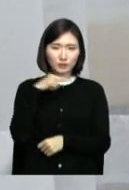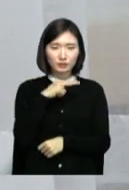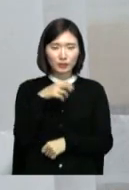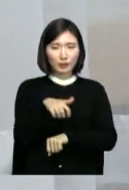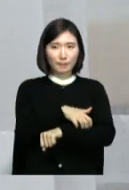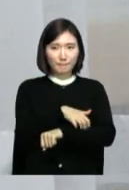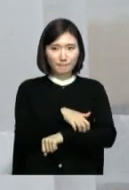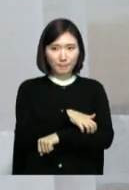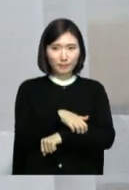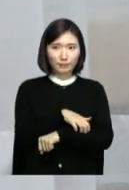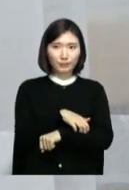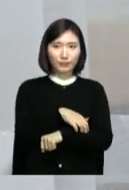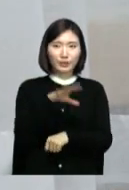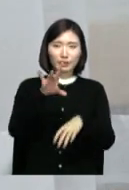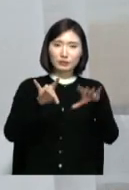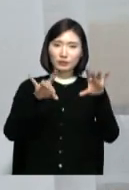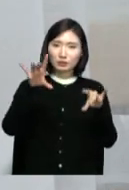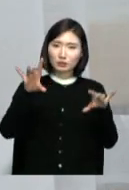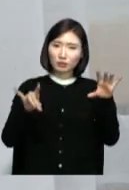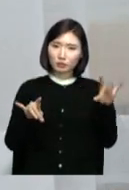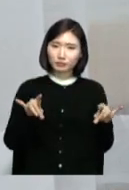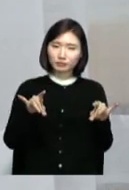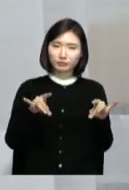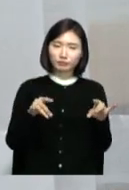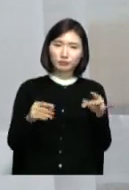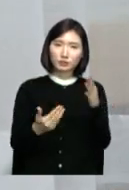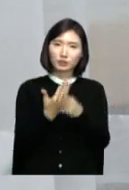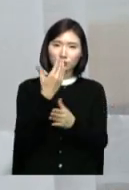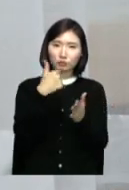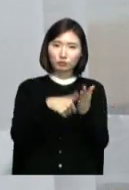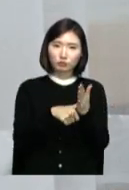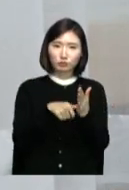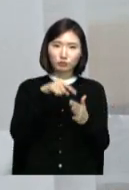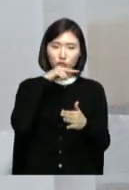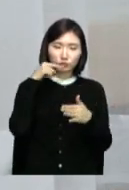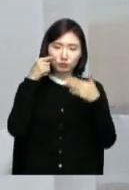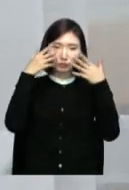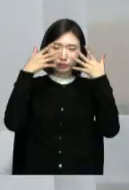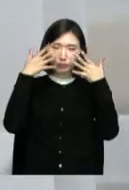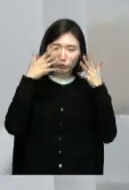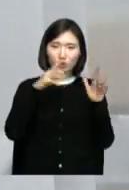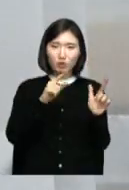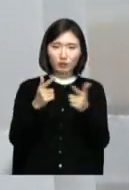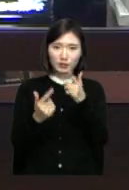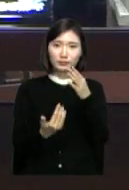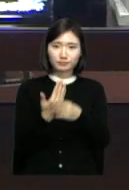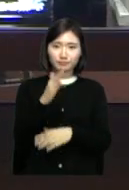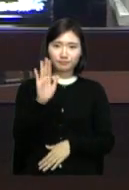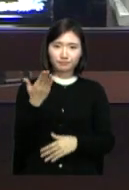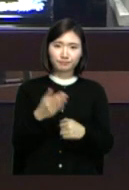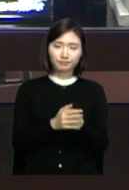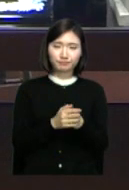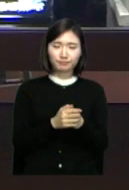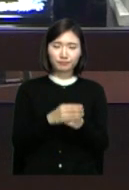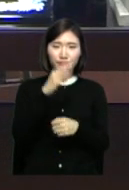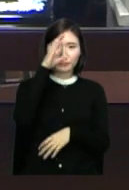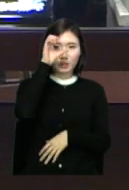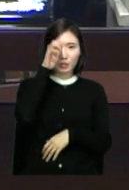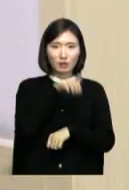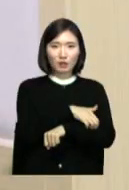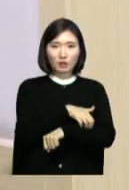심한 소양감 그리고 끈적끈적한 분비물 그 외에 충혈이나 뭐 거대 유도 반응 등이 일어납니다 그럼 이제